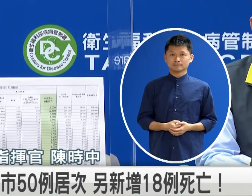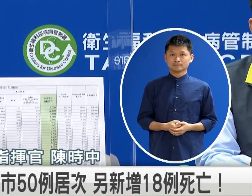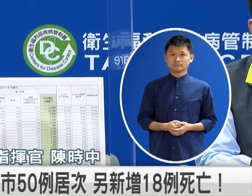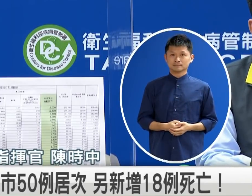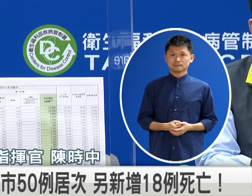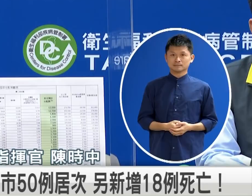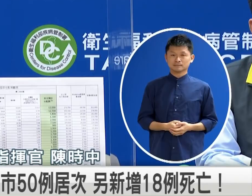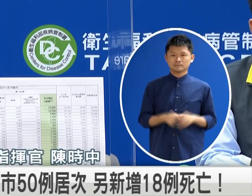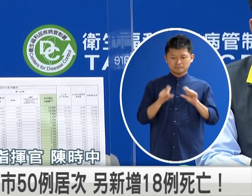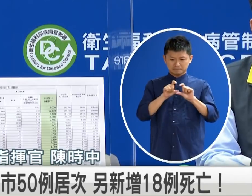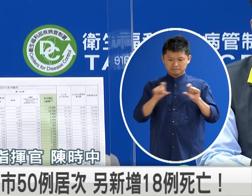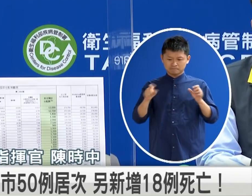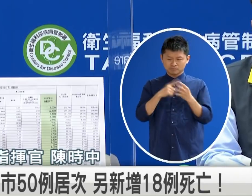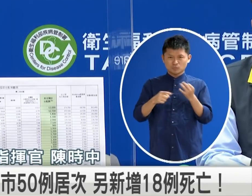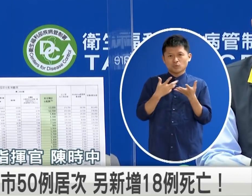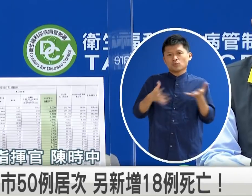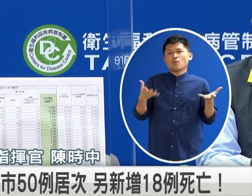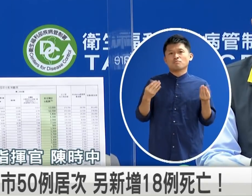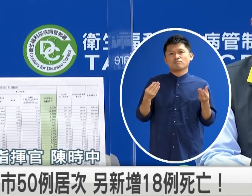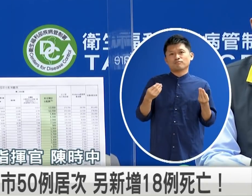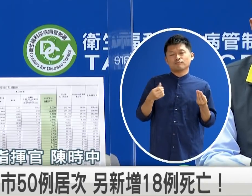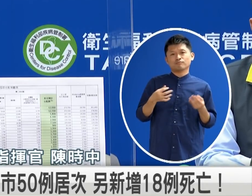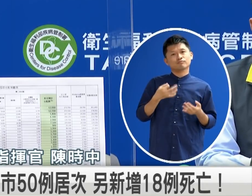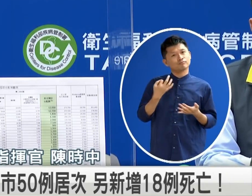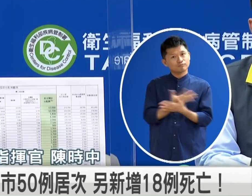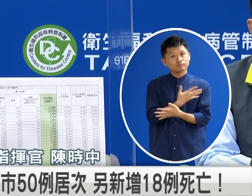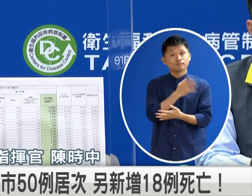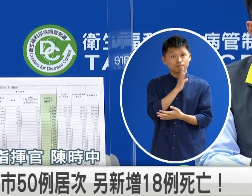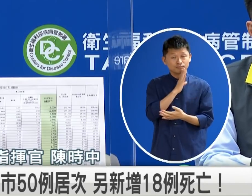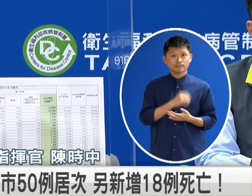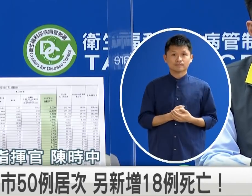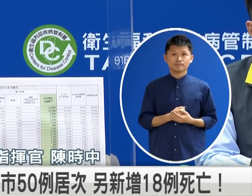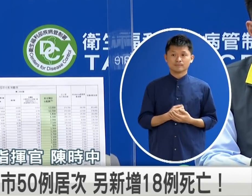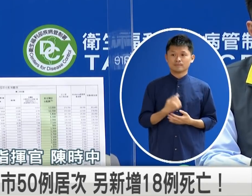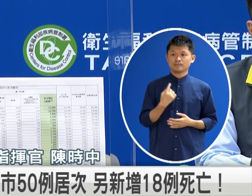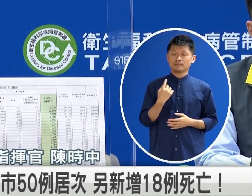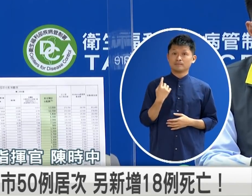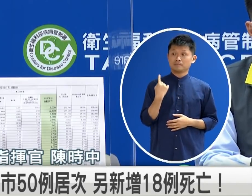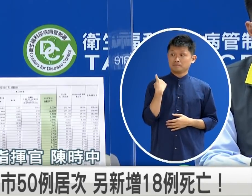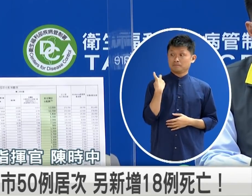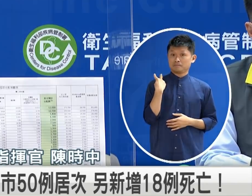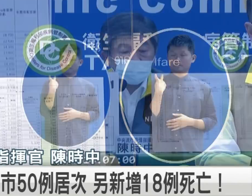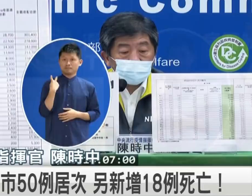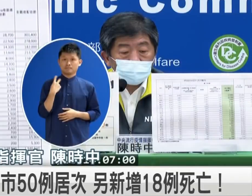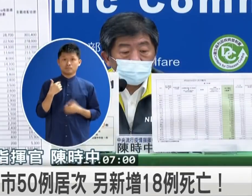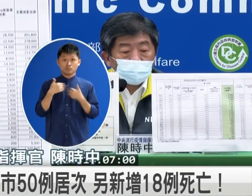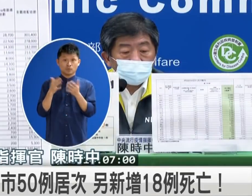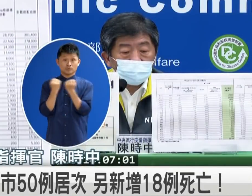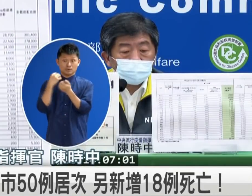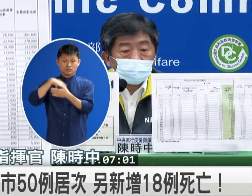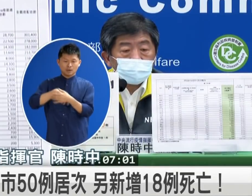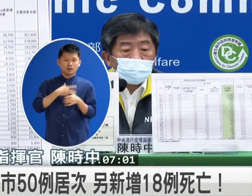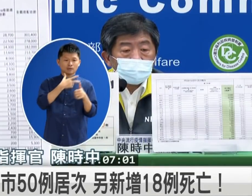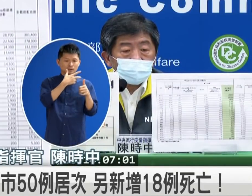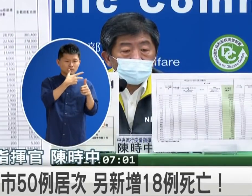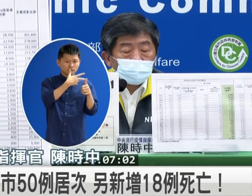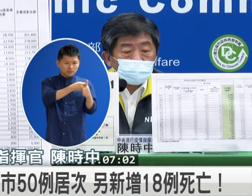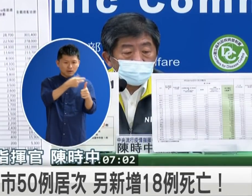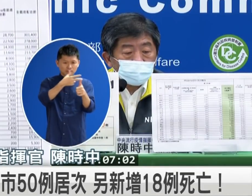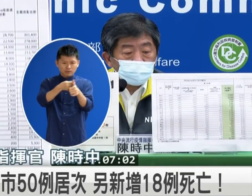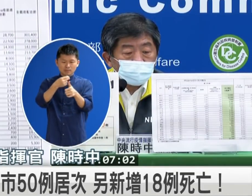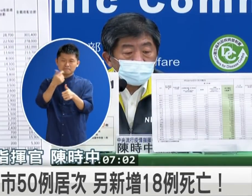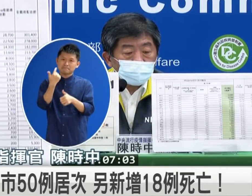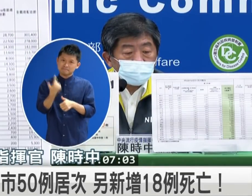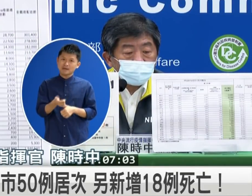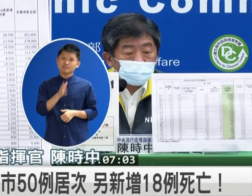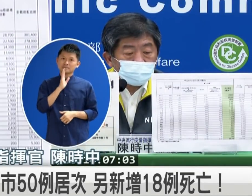虽然剂数剂量数不是很多哈，但是那在这几天莫德纳打的也不算是特别的快哈，那所